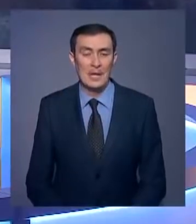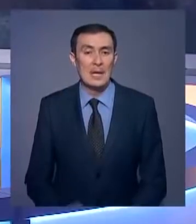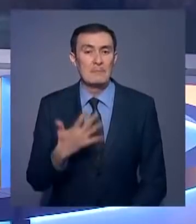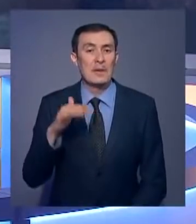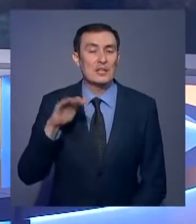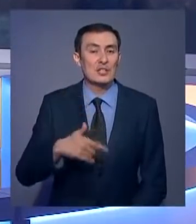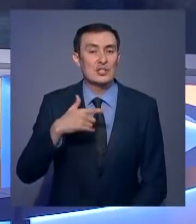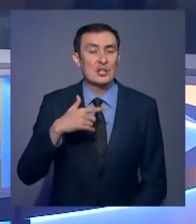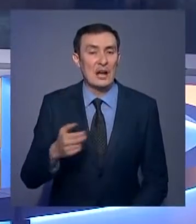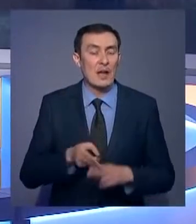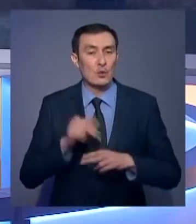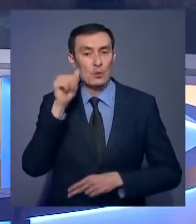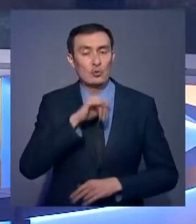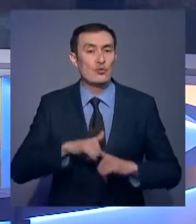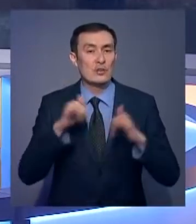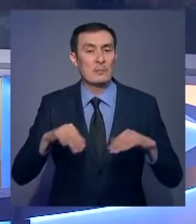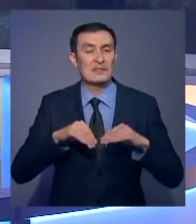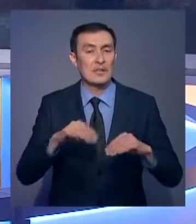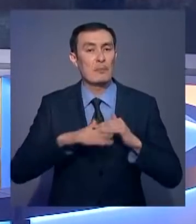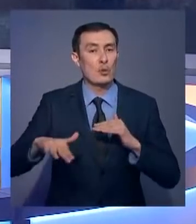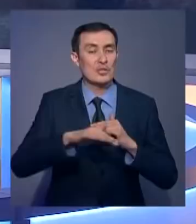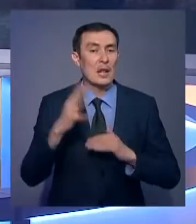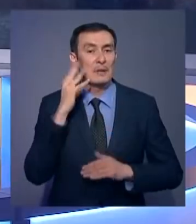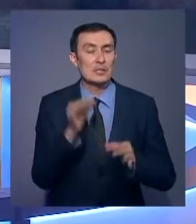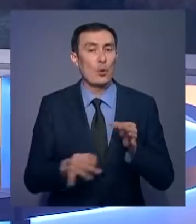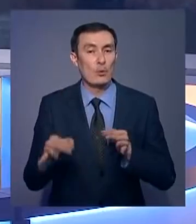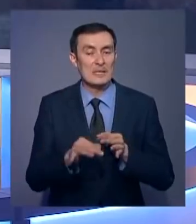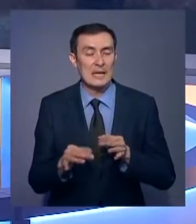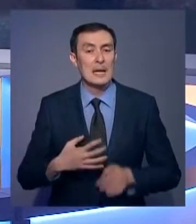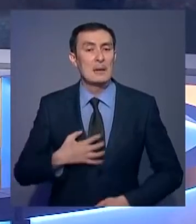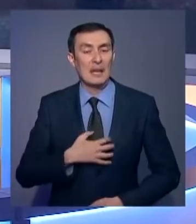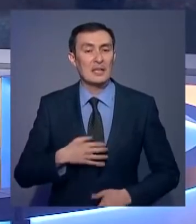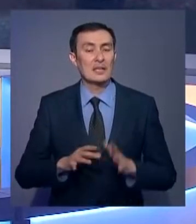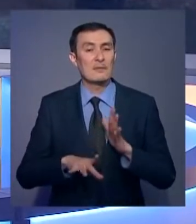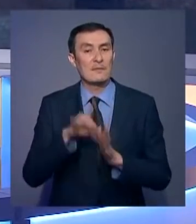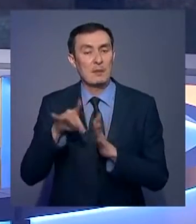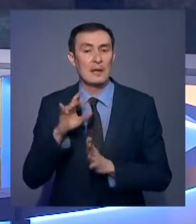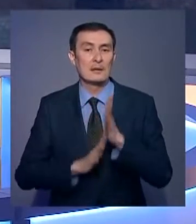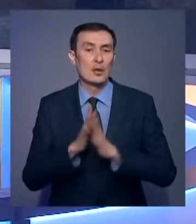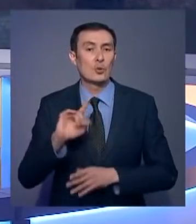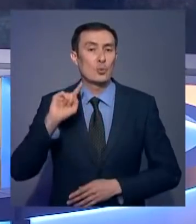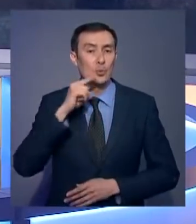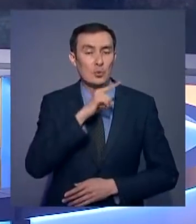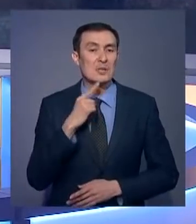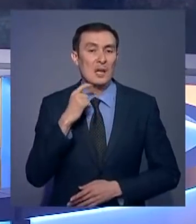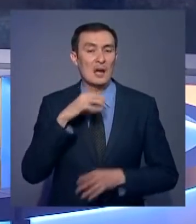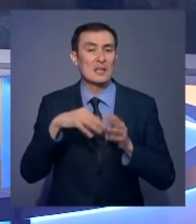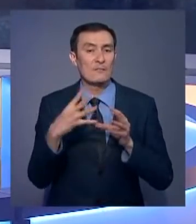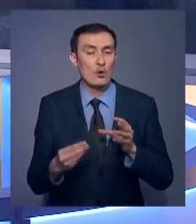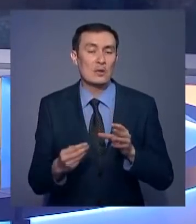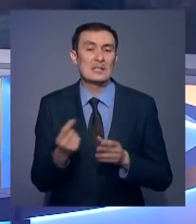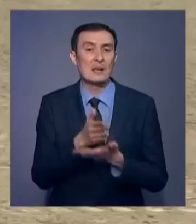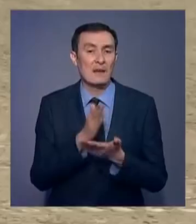На 5000 гектаров в этом году увеличат посевные площади в Алматинской области. Приоритетными культурами в регионе остаются кукуруза, сахарная